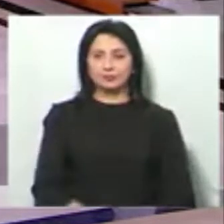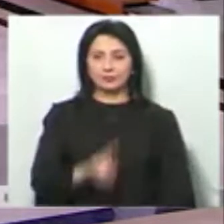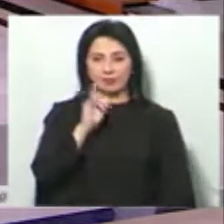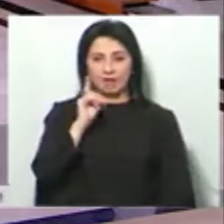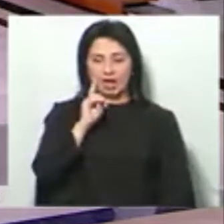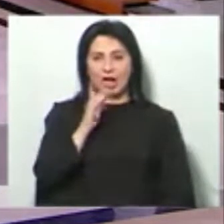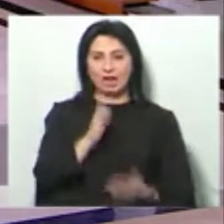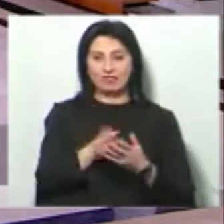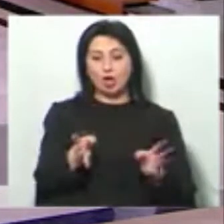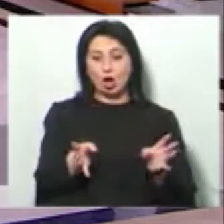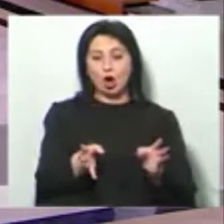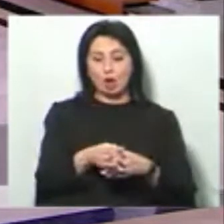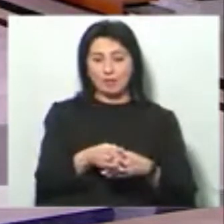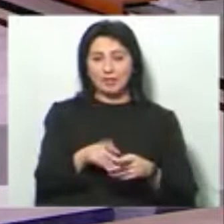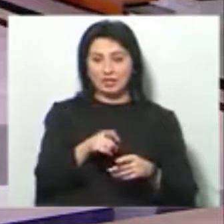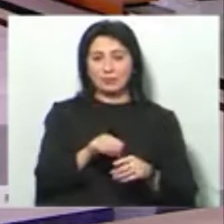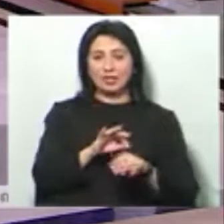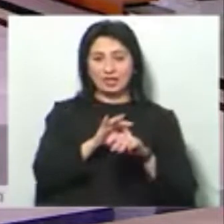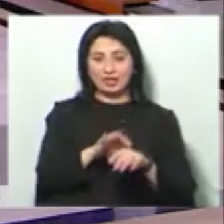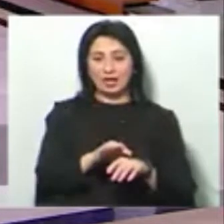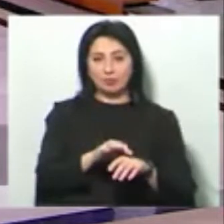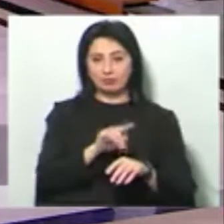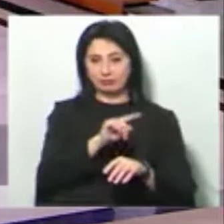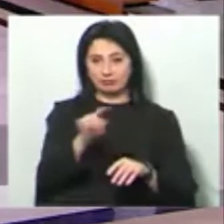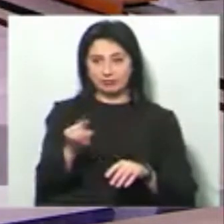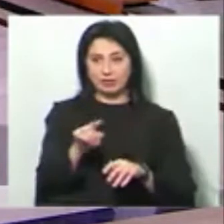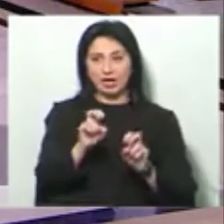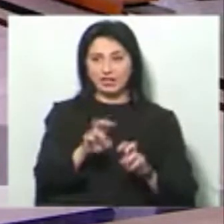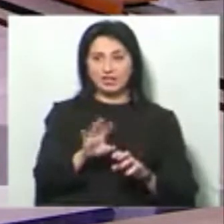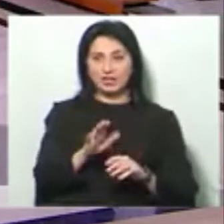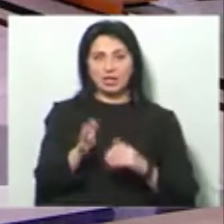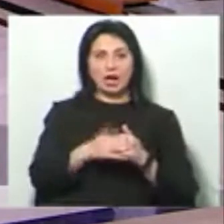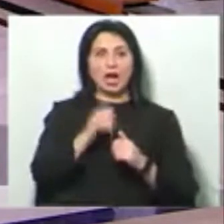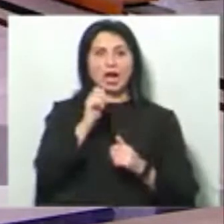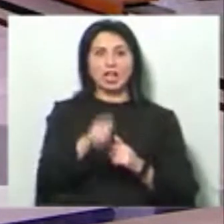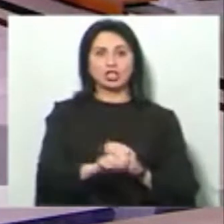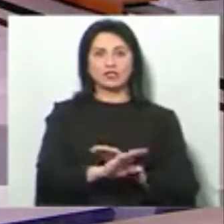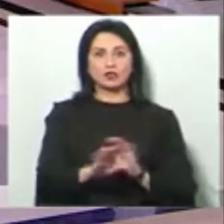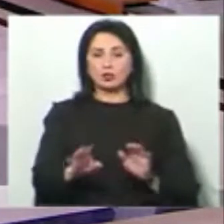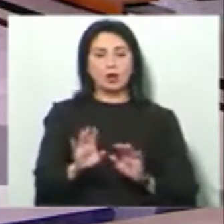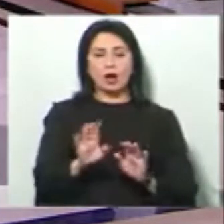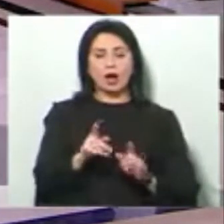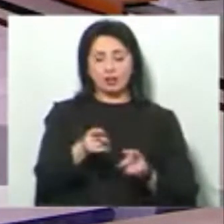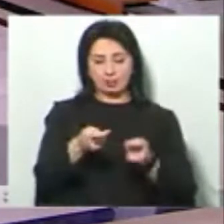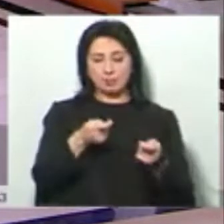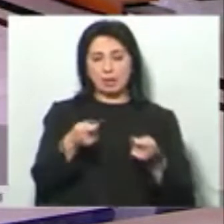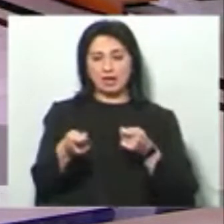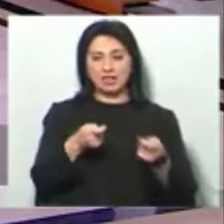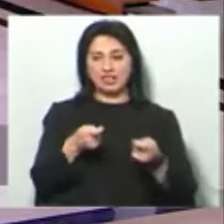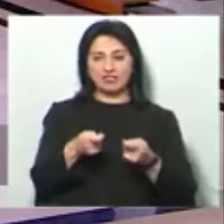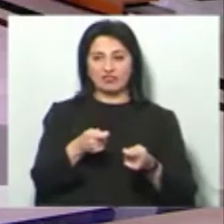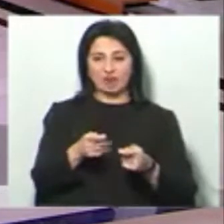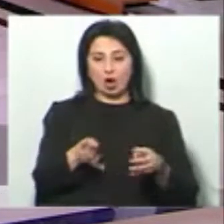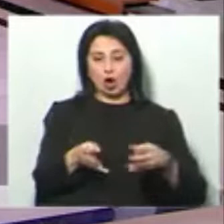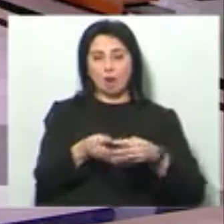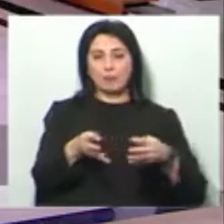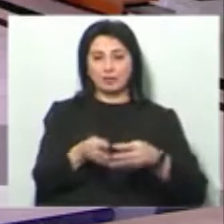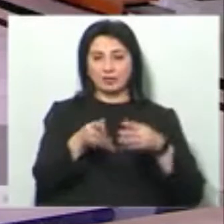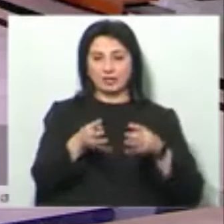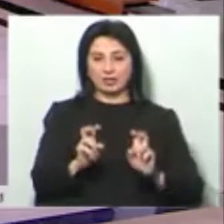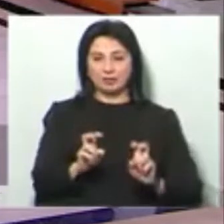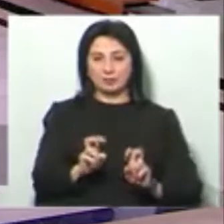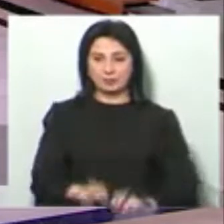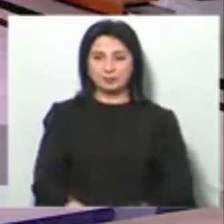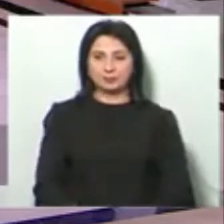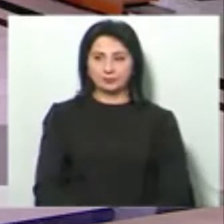არის, რომ კომბინირებულ თერაპიას იტარებთ, ეს არ ნიშნავს, რომ განაჩენია, სწორედ არტერიული ჰიპერტენზიის მკურნალობა კომბინირებული